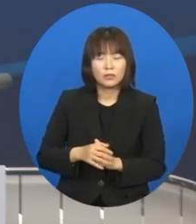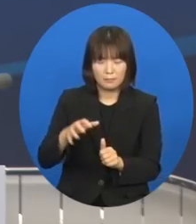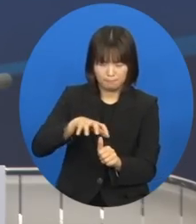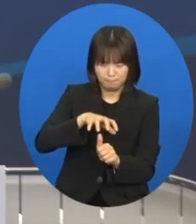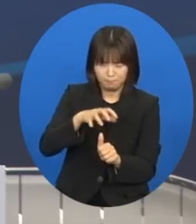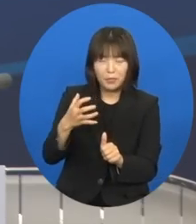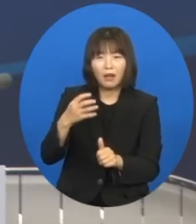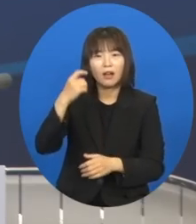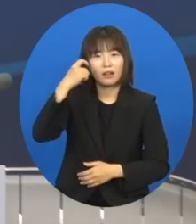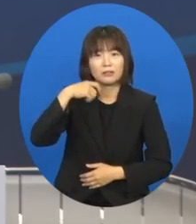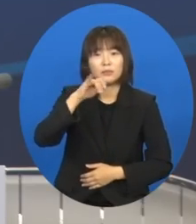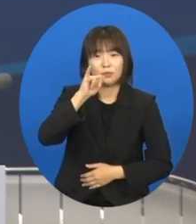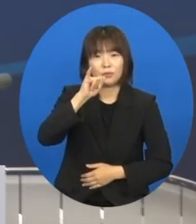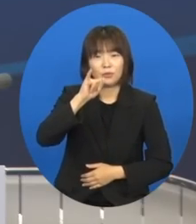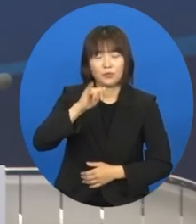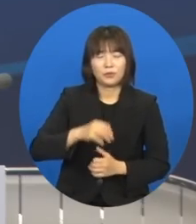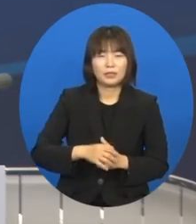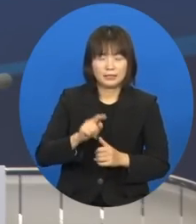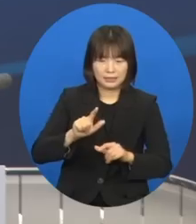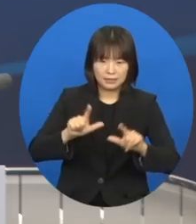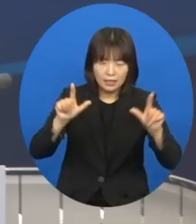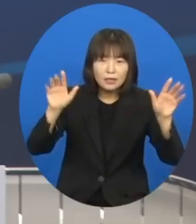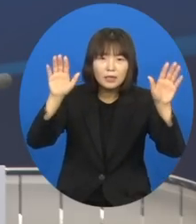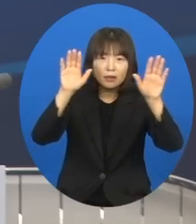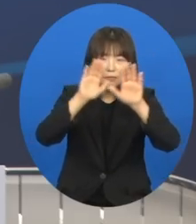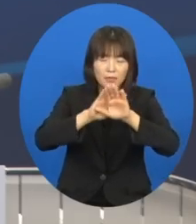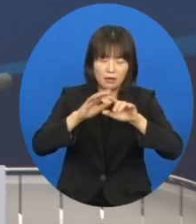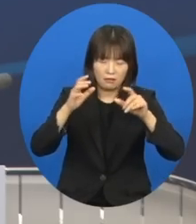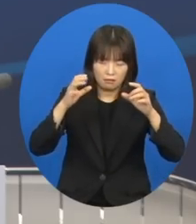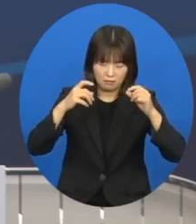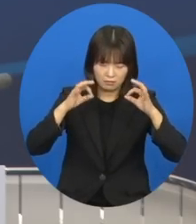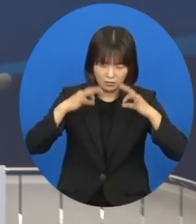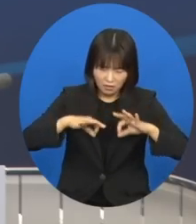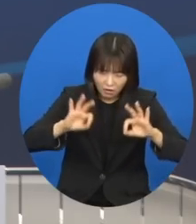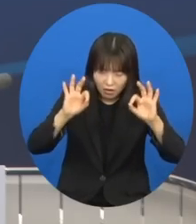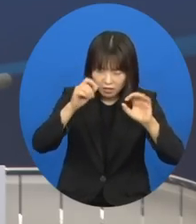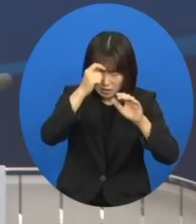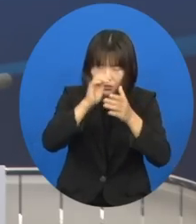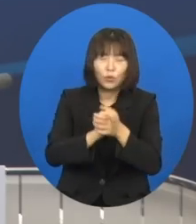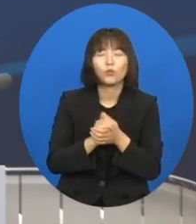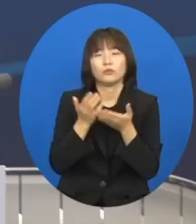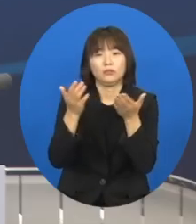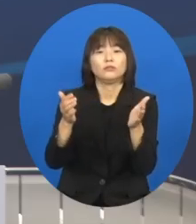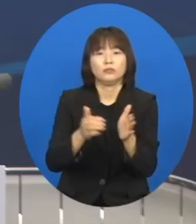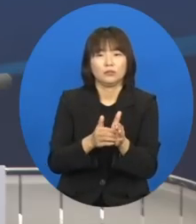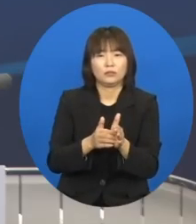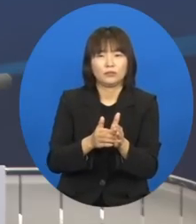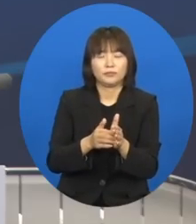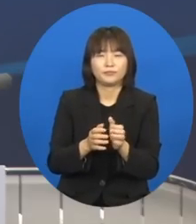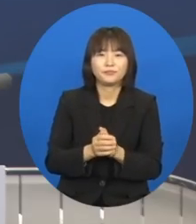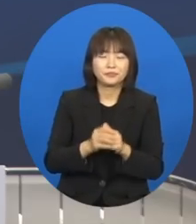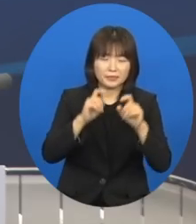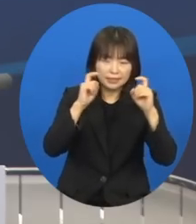들었어요. 자, 그래서 그날 밤 철학에도 시간에 들어갔습니다. 개인 꿀에 들어가서 예수님과 함께